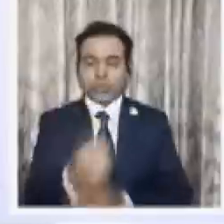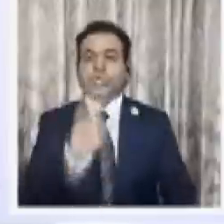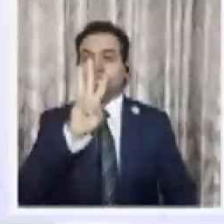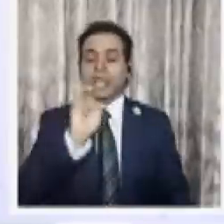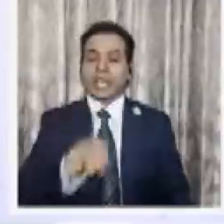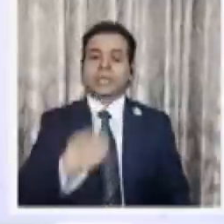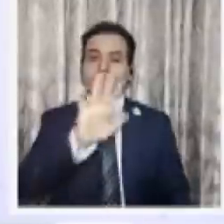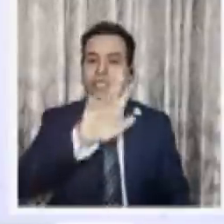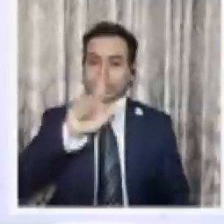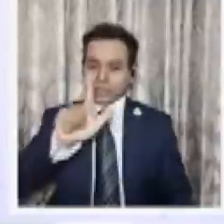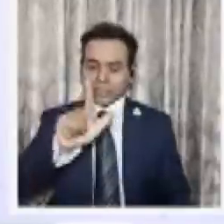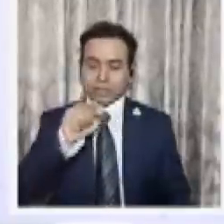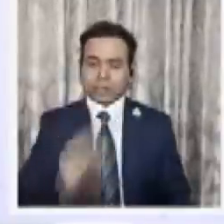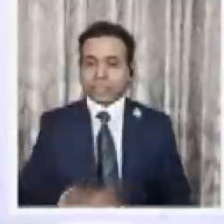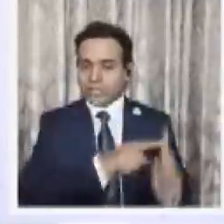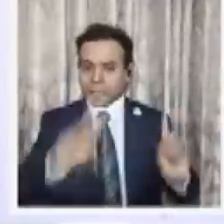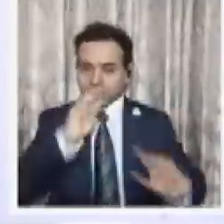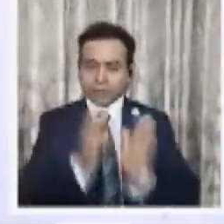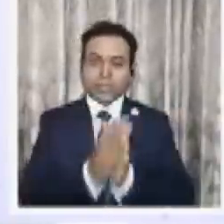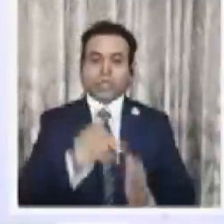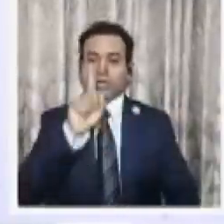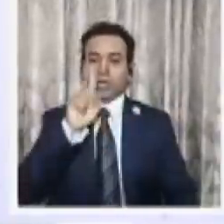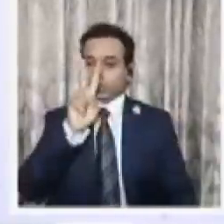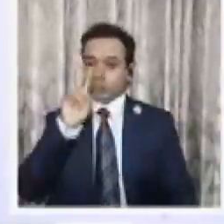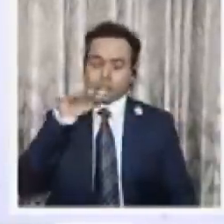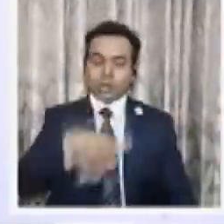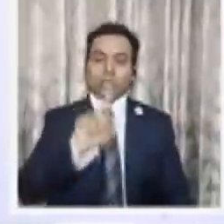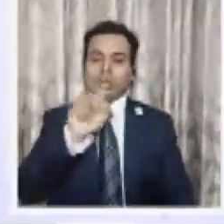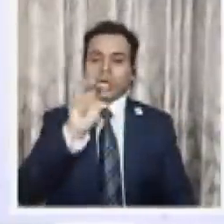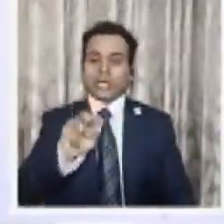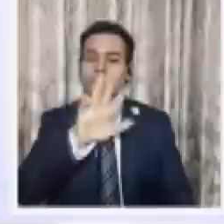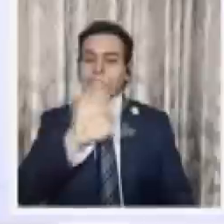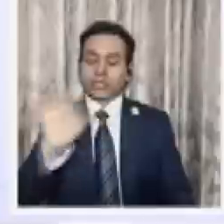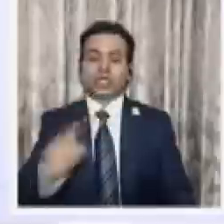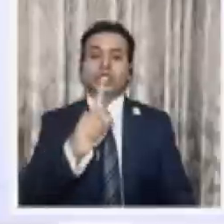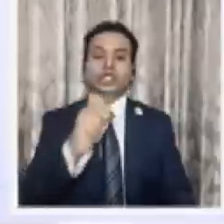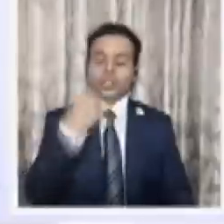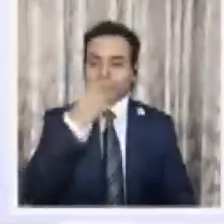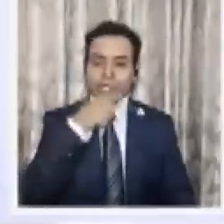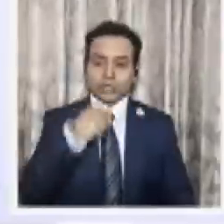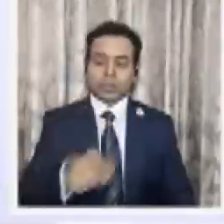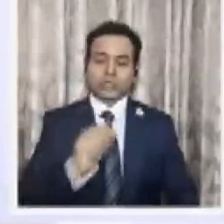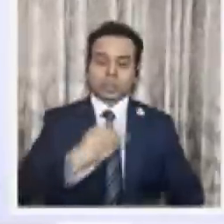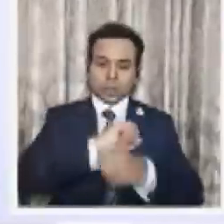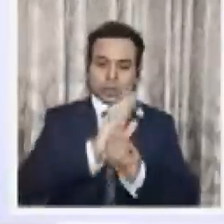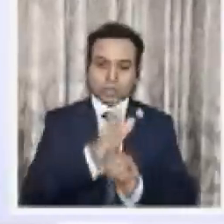10,54,559টি নমুনা। 24 ঘন্টায় যা নমুনা পরীক্ষা হয়েছে তাতে শনাক্ত হয়েছে 3,057 জন, এ পর্যন্ত শনাক্ত